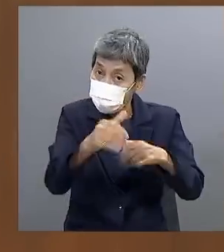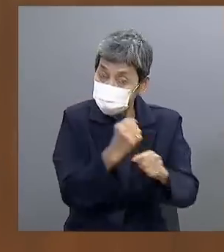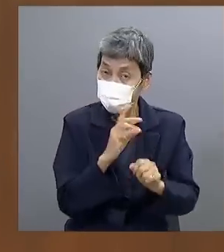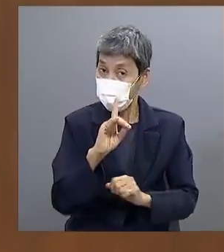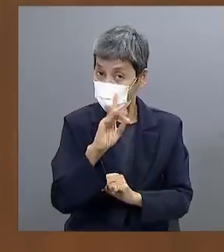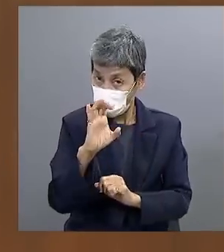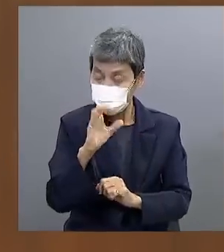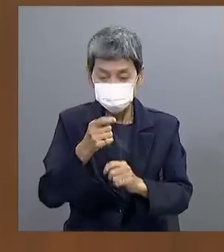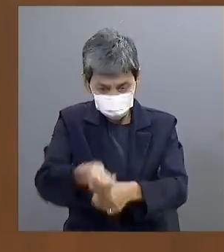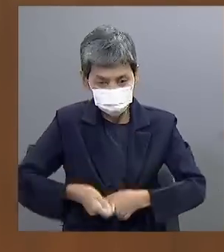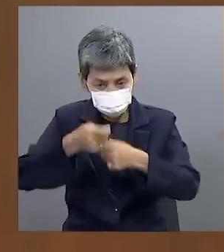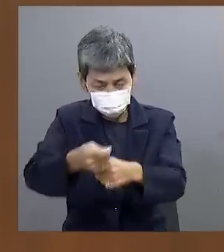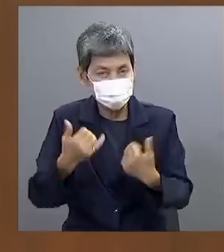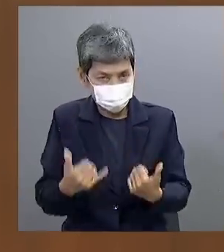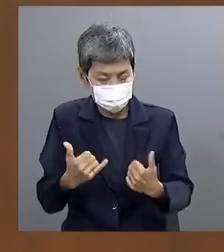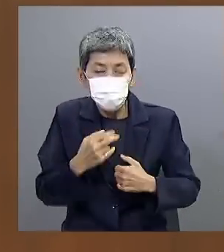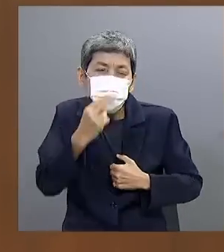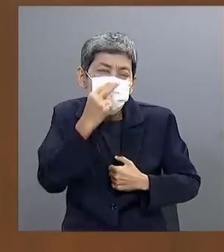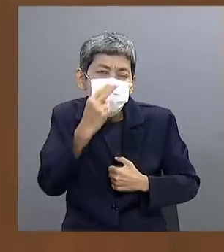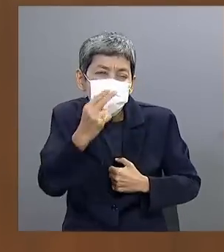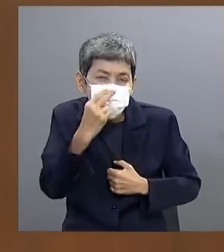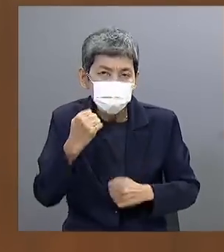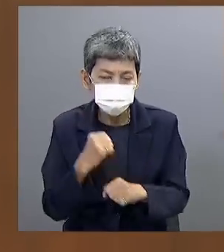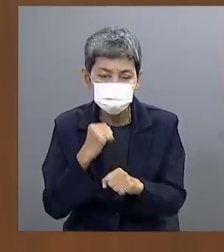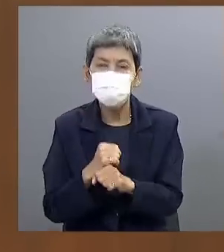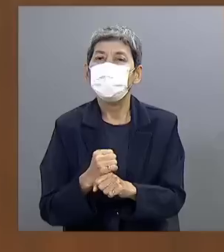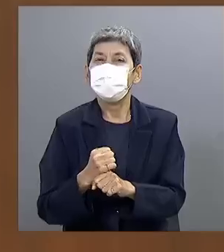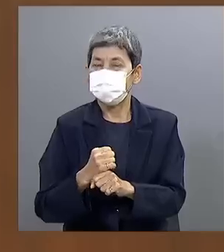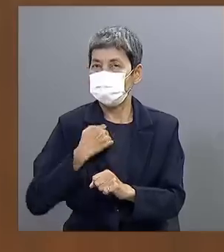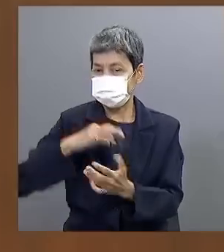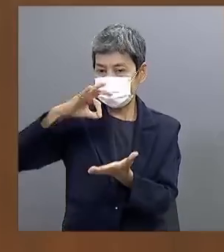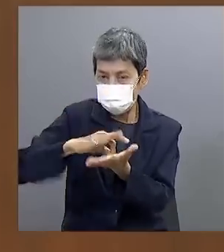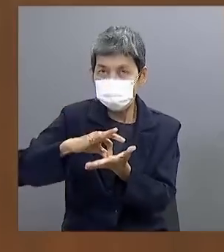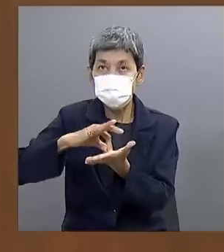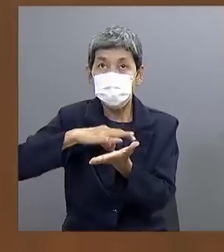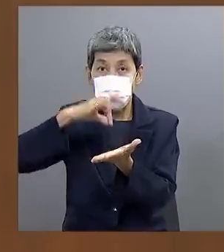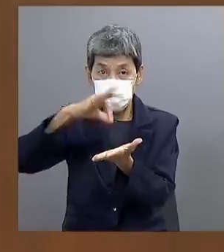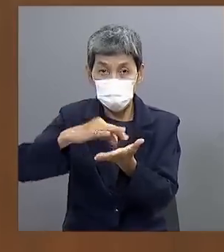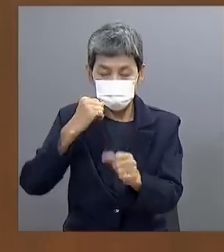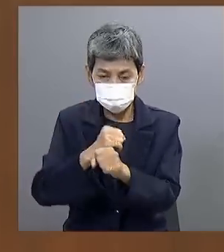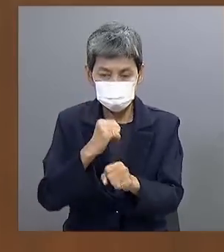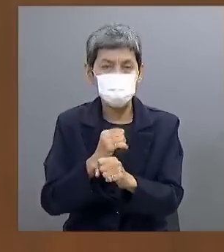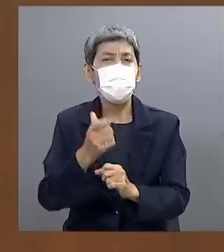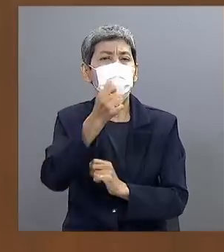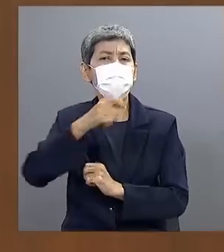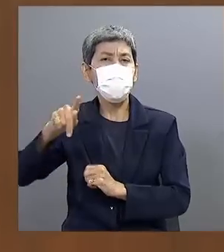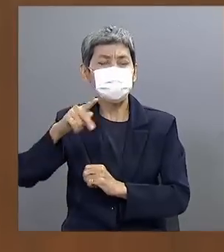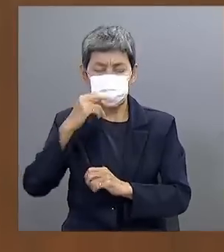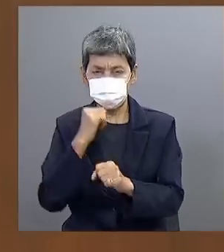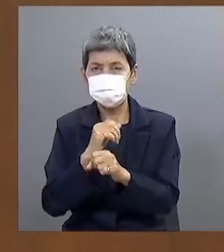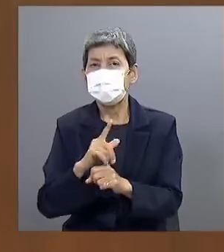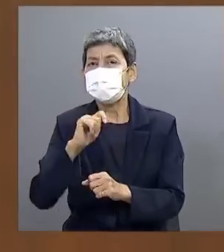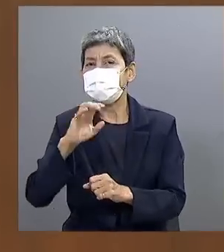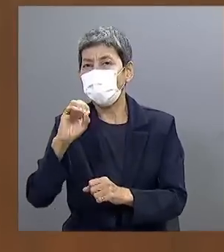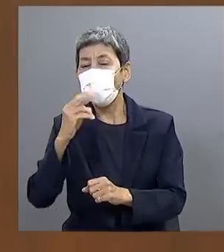มถึงหลังจากนี้ต่อไปค่ะจะลงในพิกัดแมปปิ้งนะคะที่เรียกว่าเป็นแอปพลิเคชัน Seaside Geolocationคิ